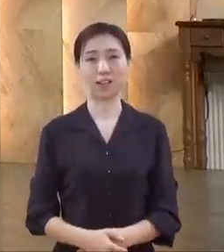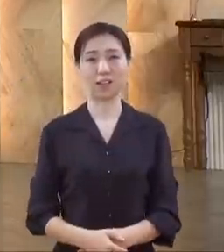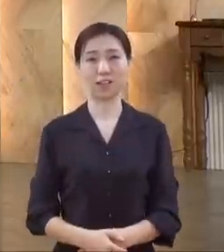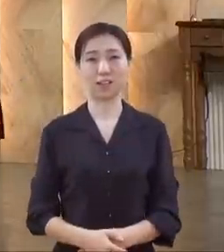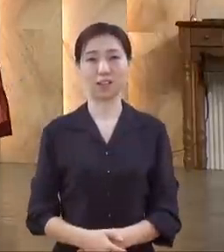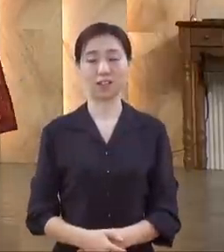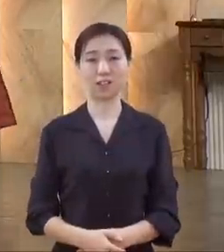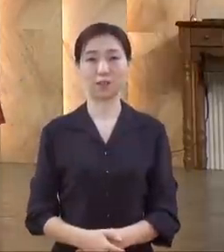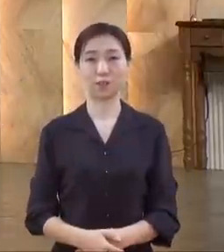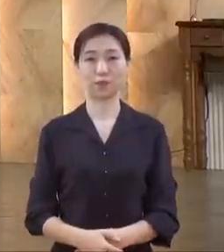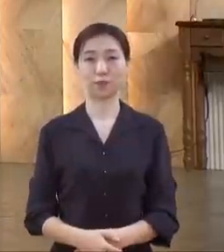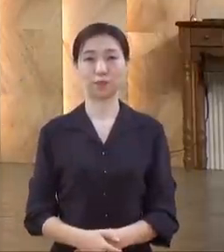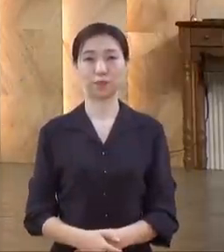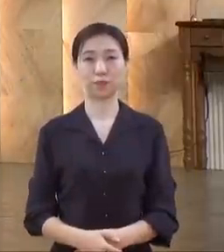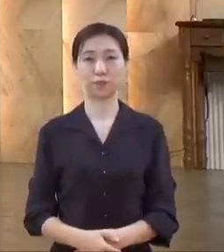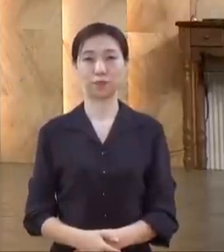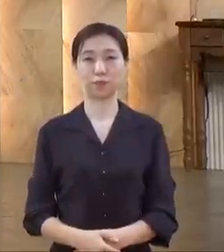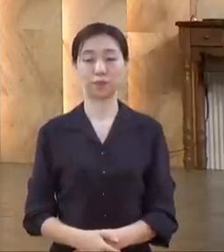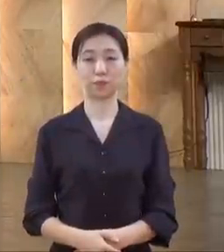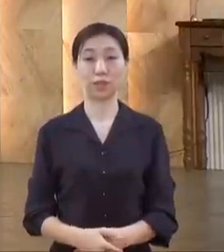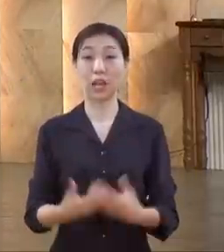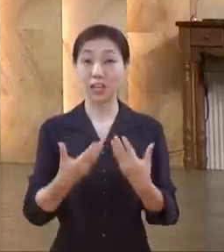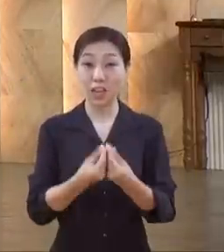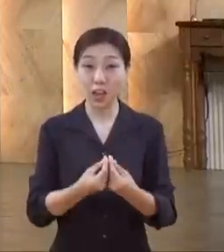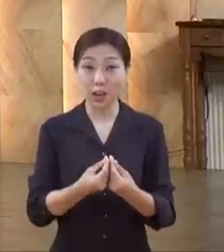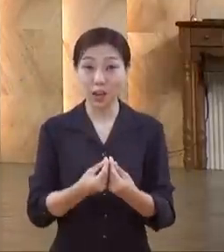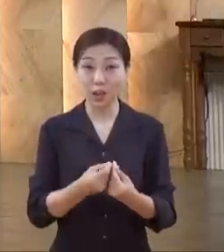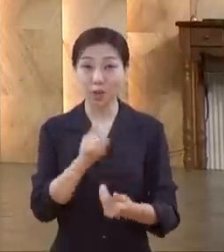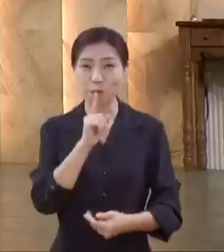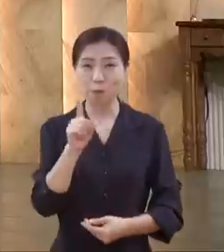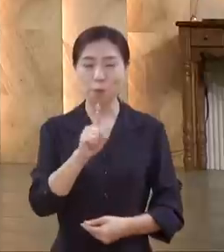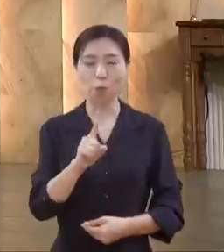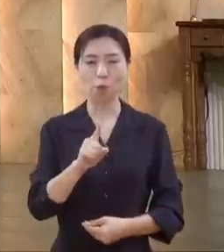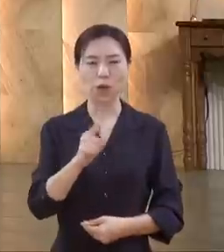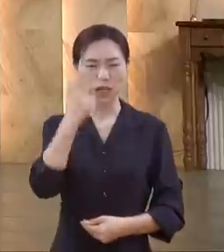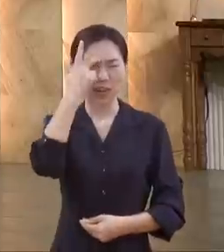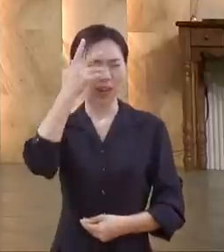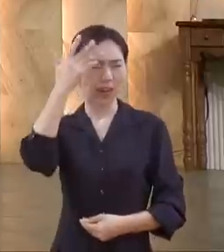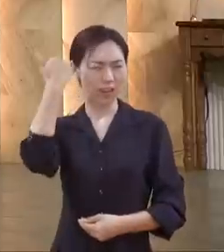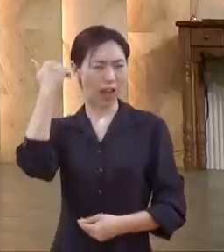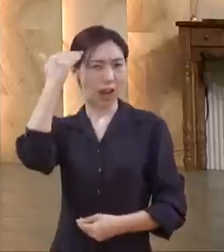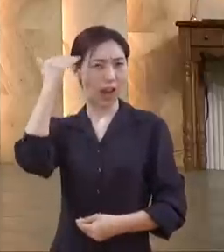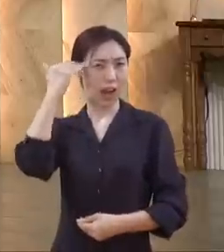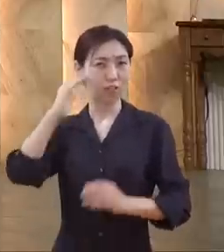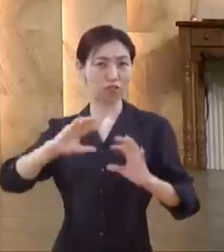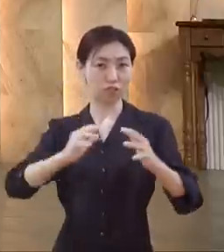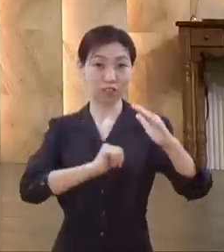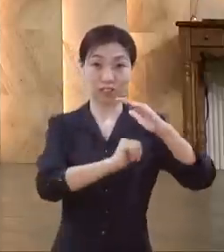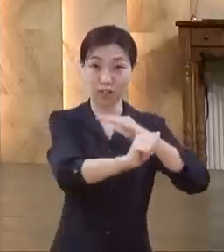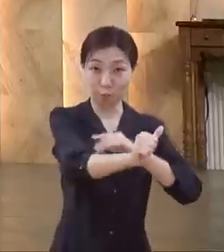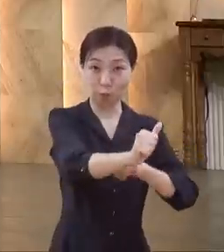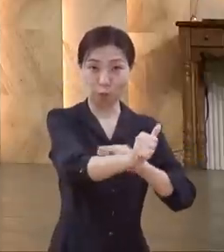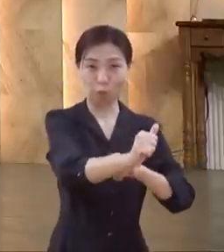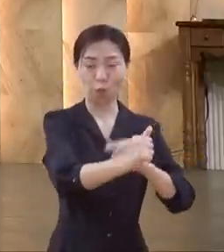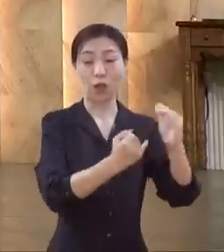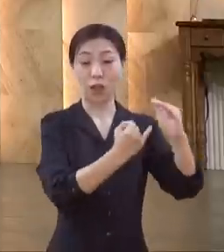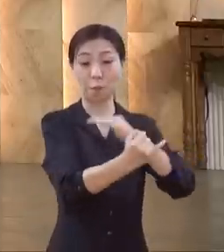우리나라를 대표하는 그 원로 가수분 중에 송춘희라는